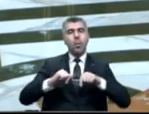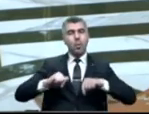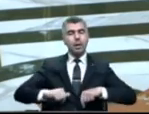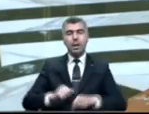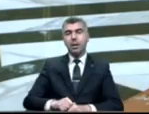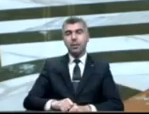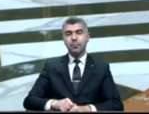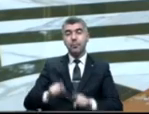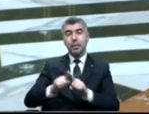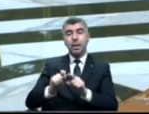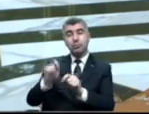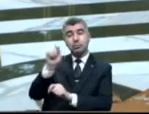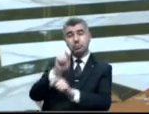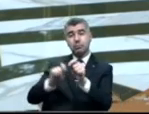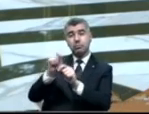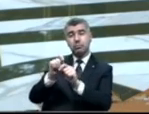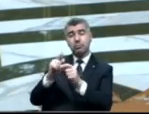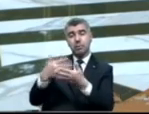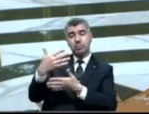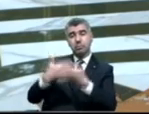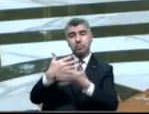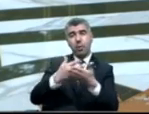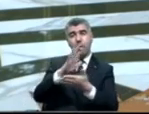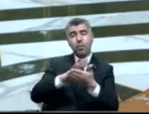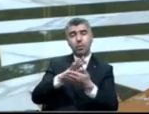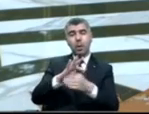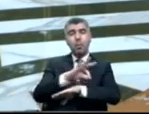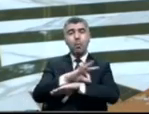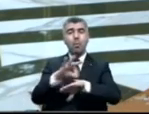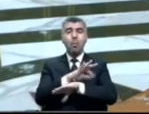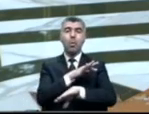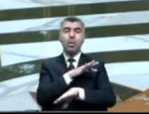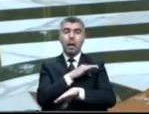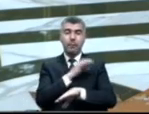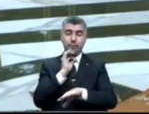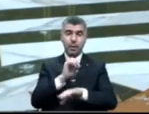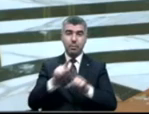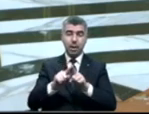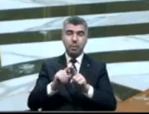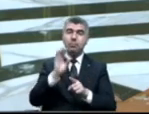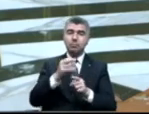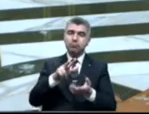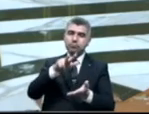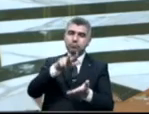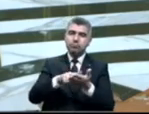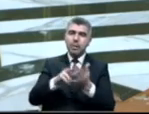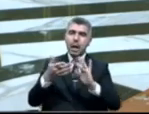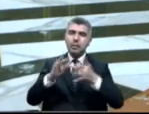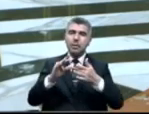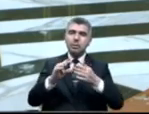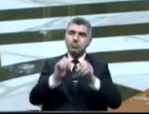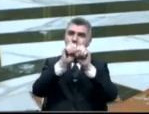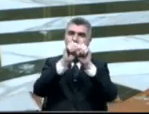وأرصت الوزارة واحد التدبير محكم وناجع للوضعيات الإدارية للموظفين بفضل اعتماد نظام معلوماتي